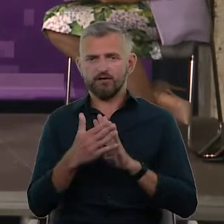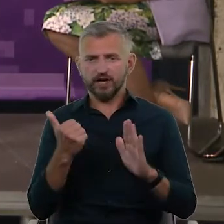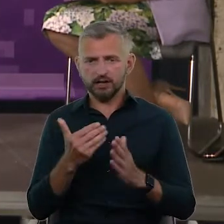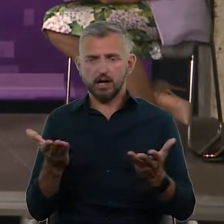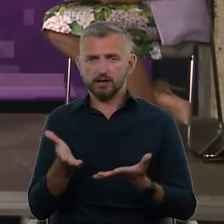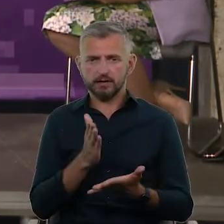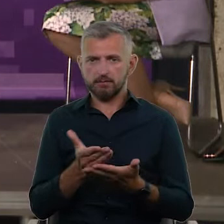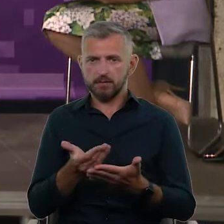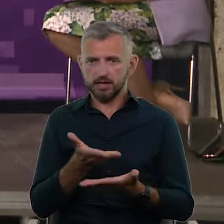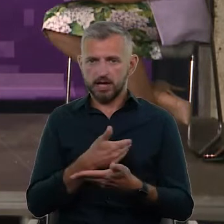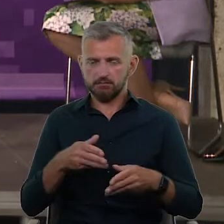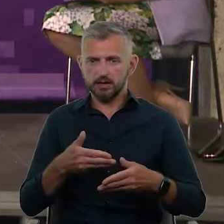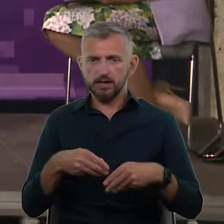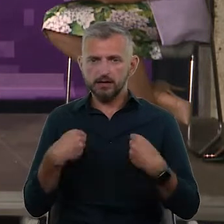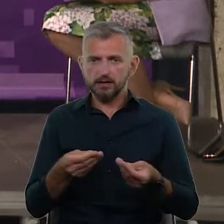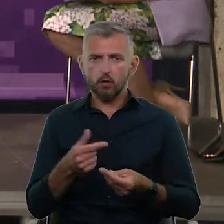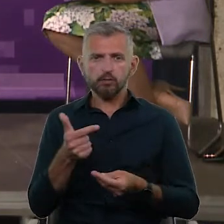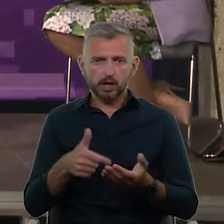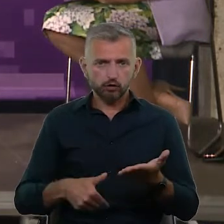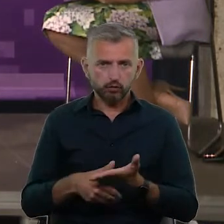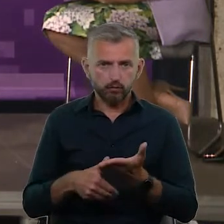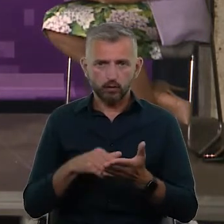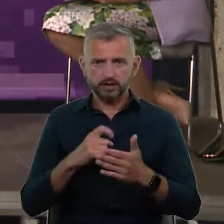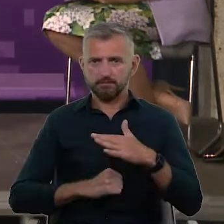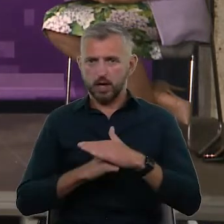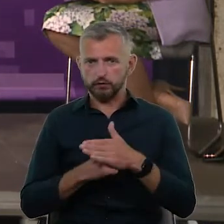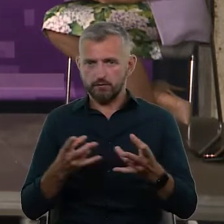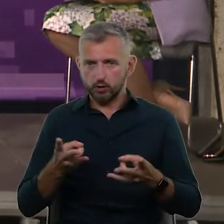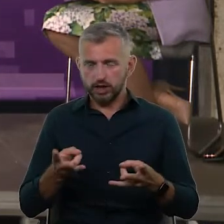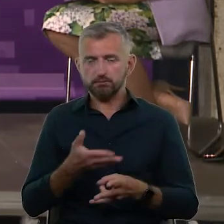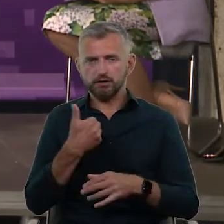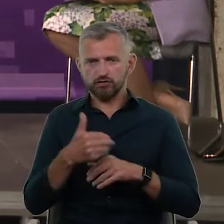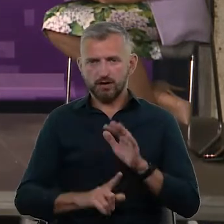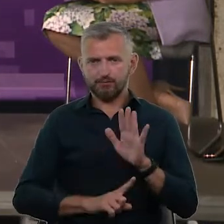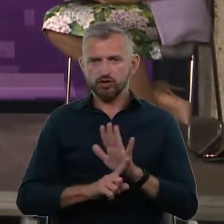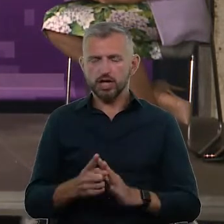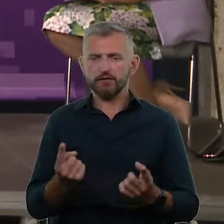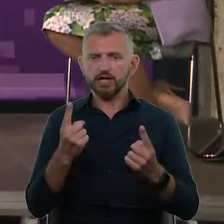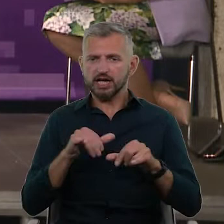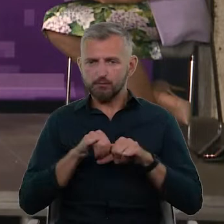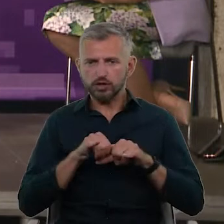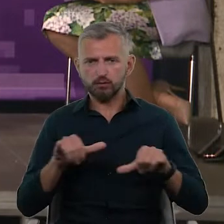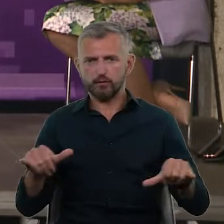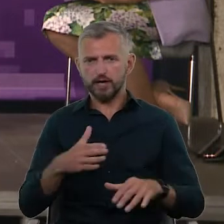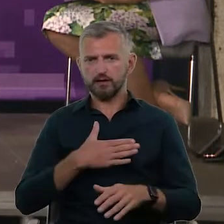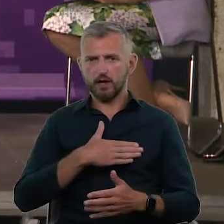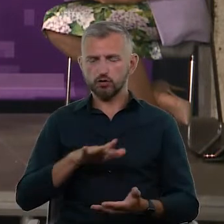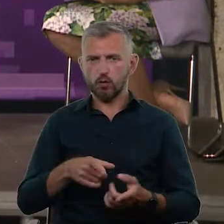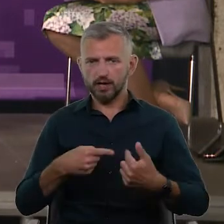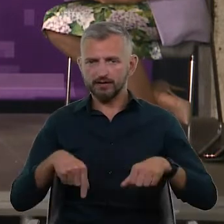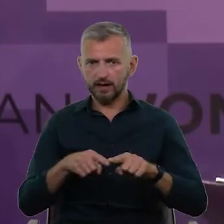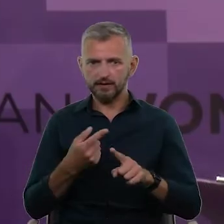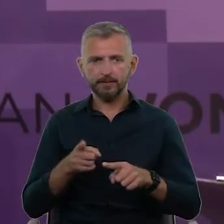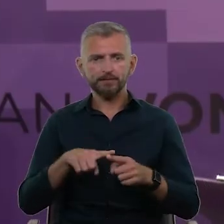нами, надання гуманітарної допомоги з базовими потребами, ми вже почали велике масштабування нашої організації. Це